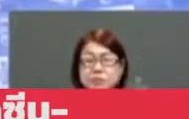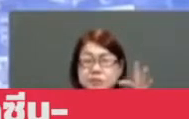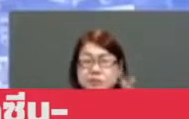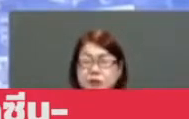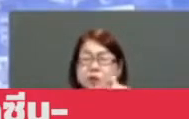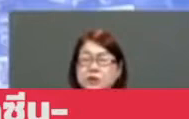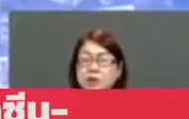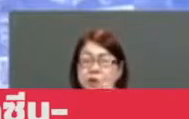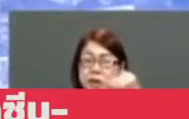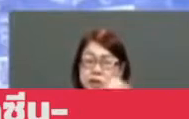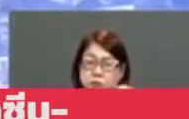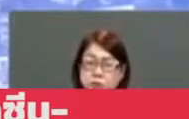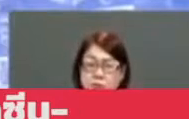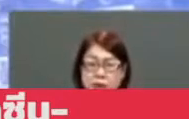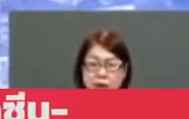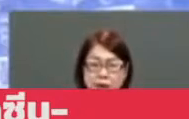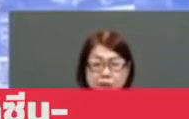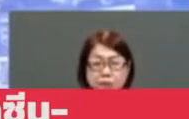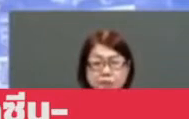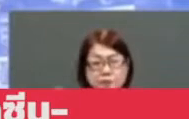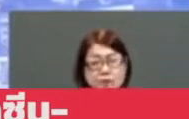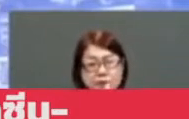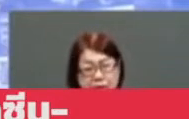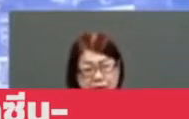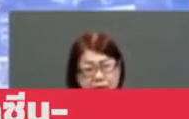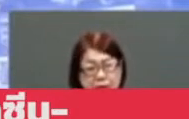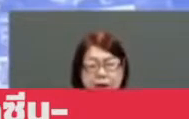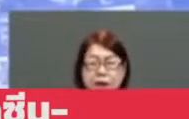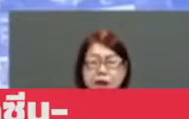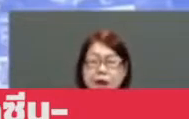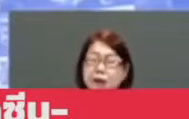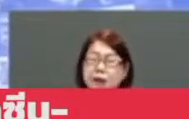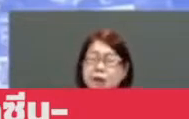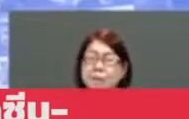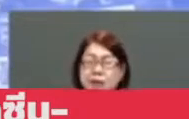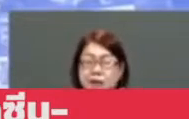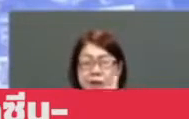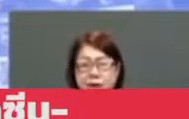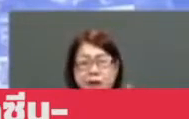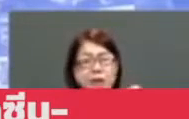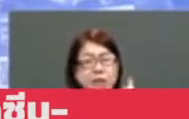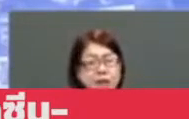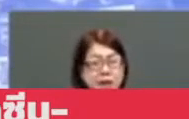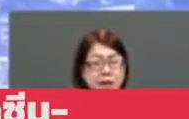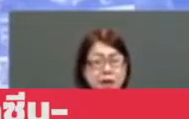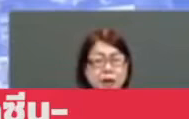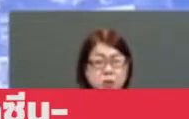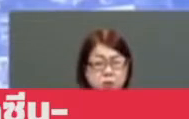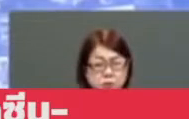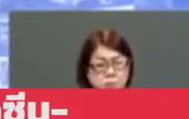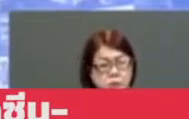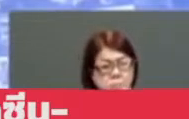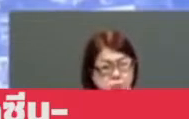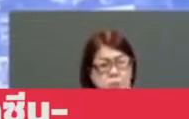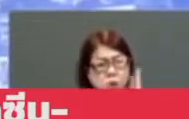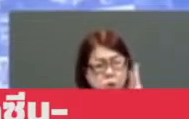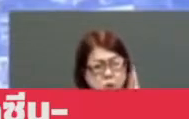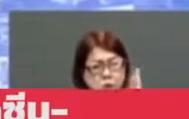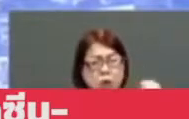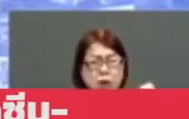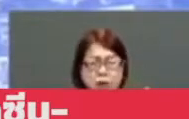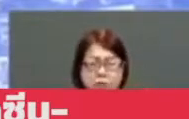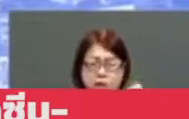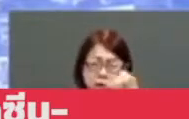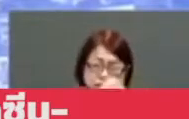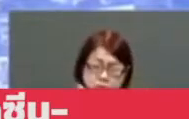ที่มีอายุตั้งแต่60ปีขึ้นไปและเจ้าหน้าที่ที่เกี่ยวข้องกับการควบคุมโควิด-19 ที่มีโอกาสสัมผัสผู้ป่วยระยะที่2